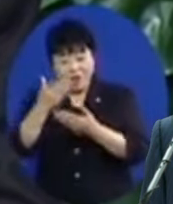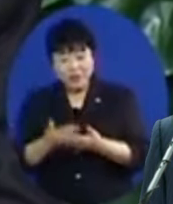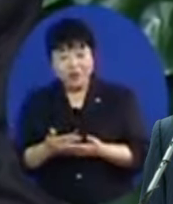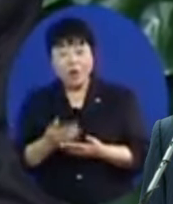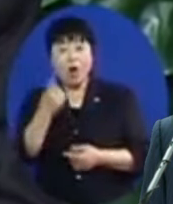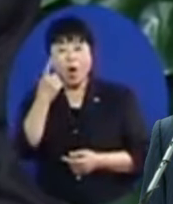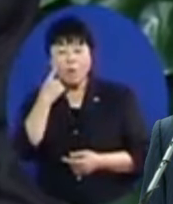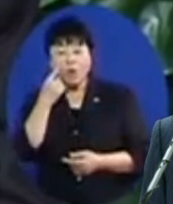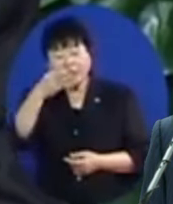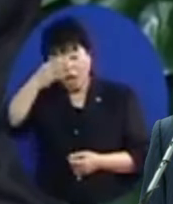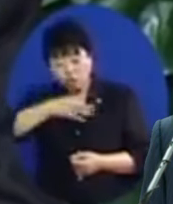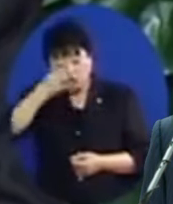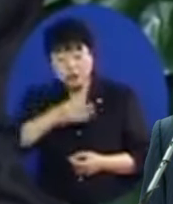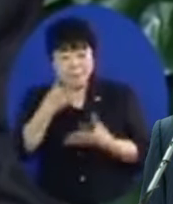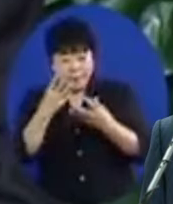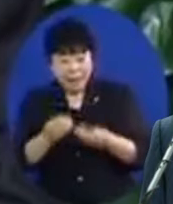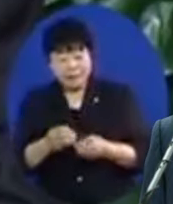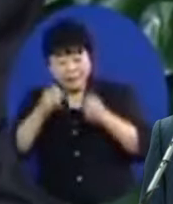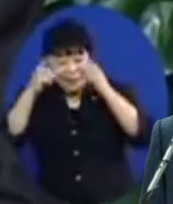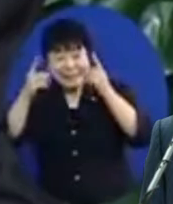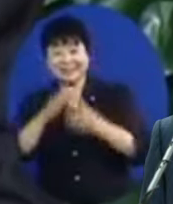보니 그 수지가 얼마나 많습니까?